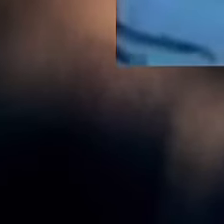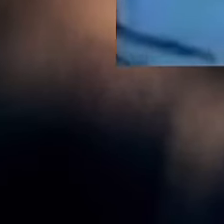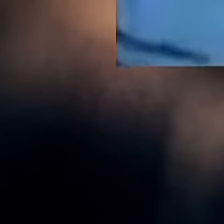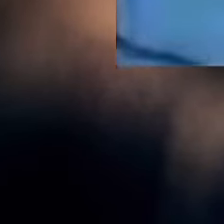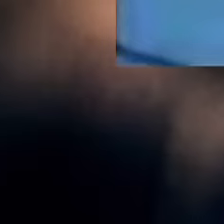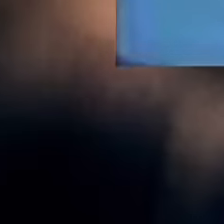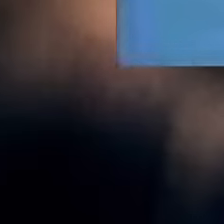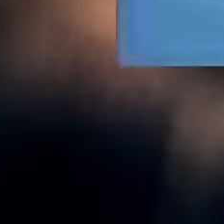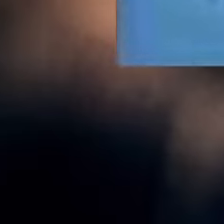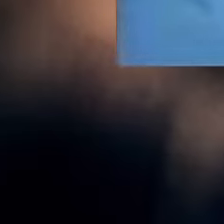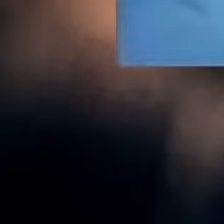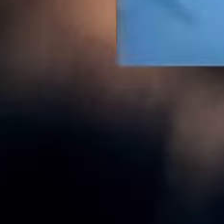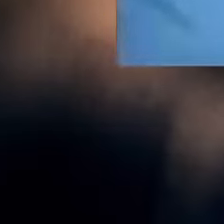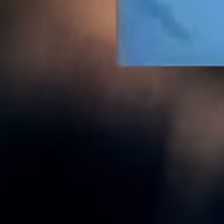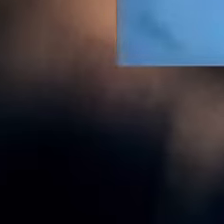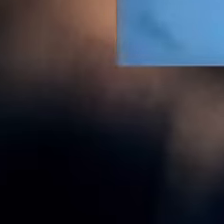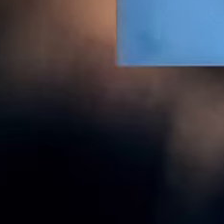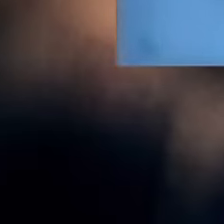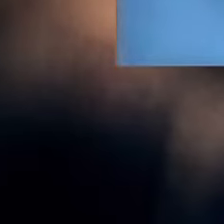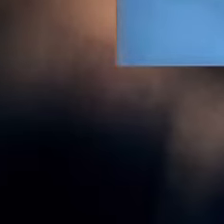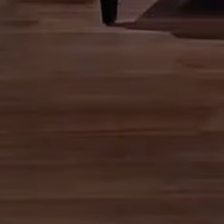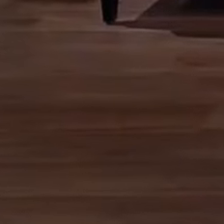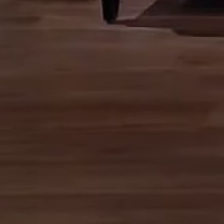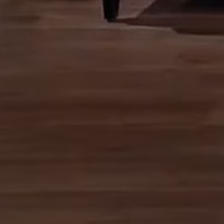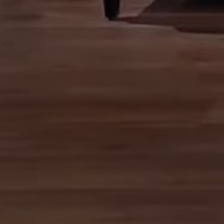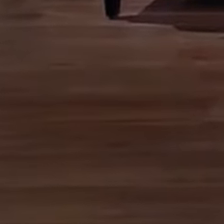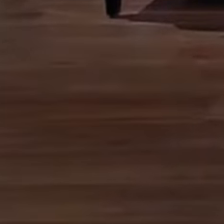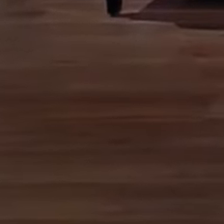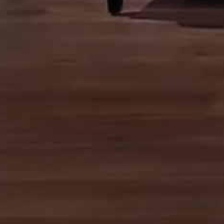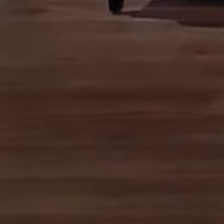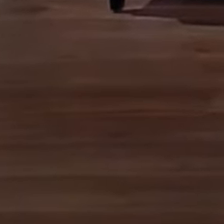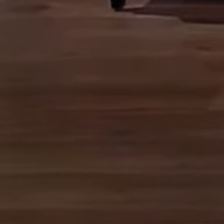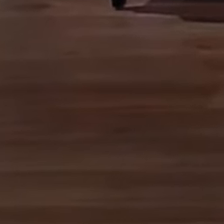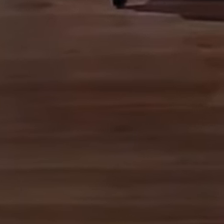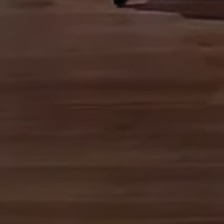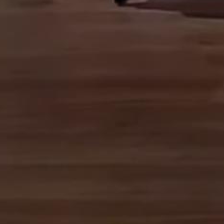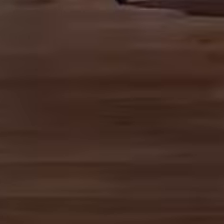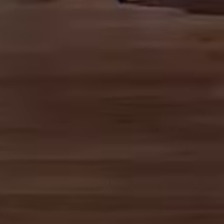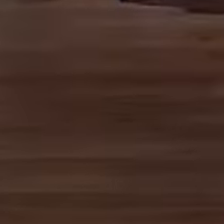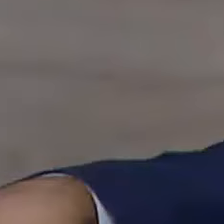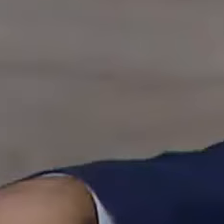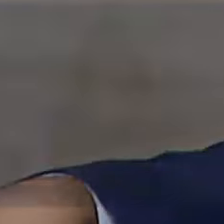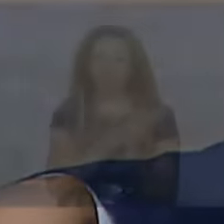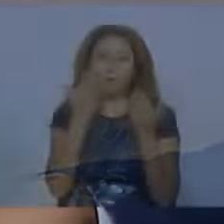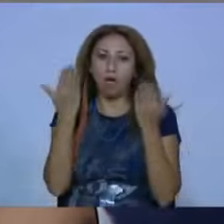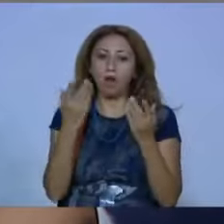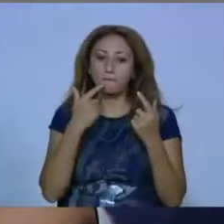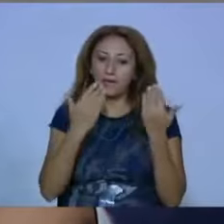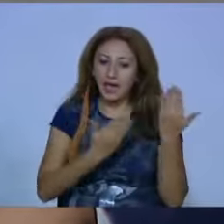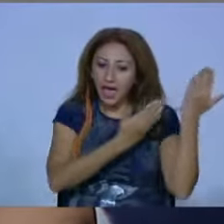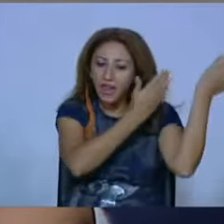الكريم. وصلى الله على سيدنا محمد وعلى آله وصحبه وسلم. الدعاء ده دعاء عليه الصلاة والسلام عظيم، دعاء